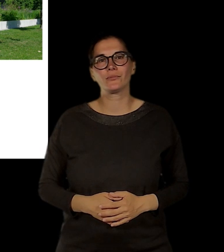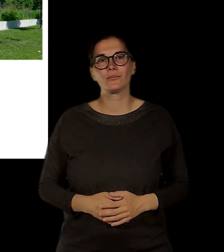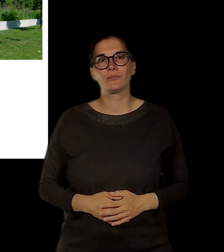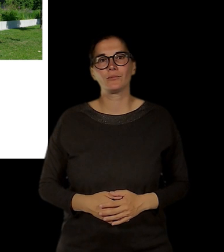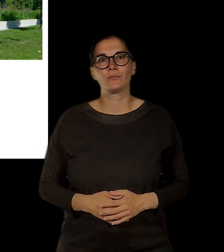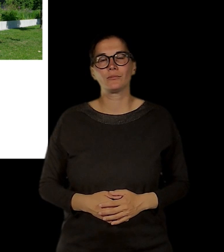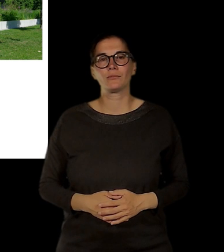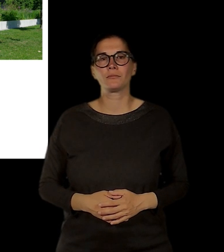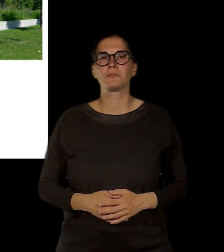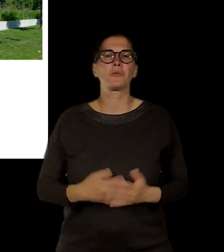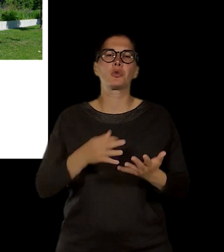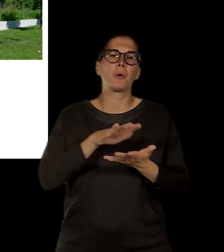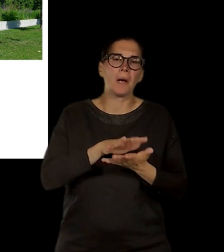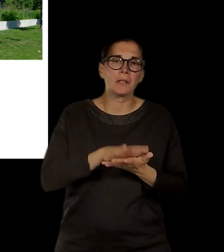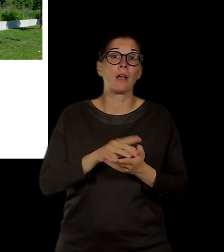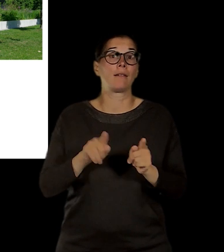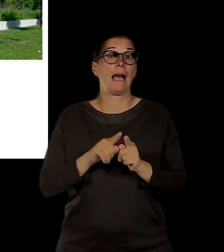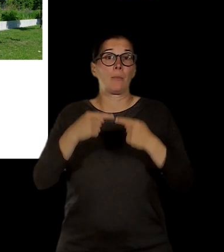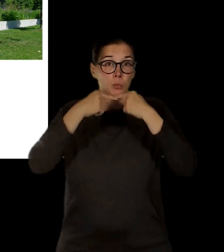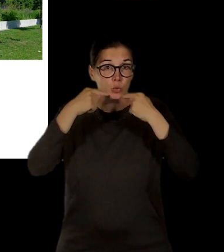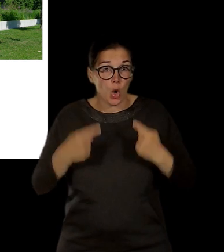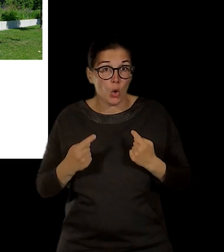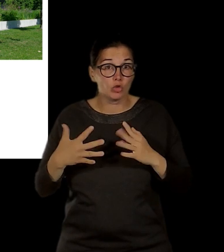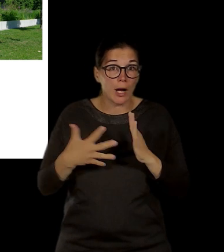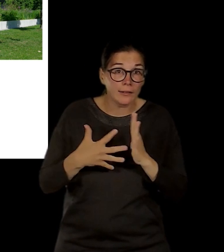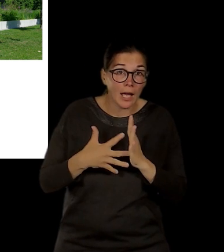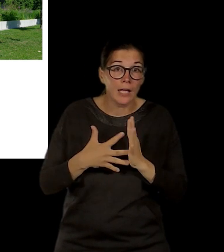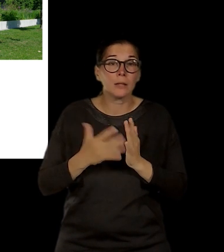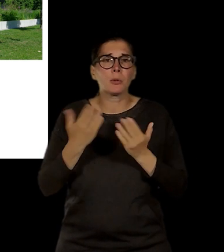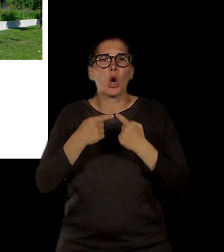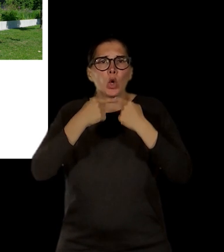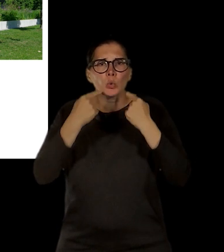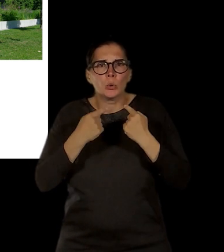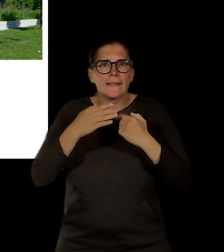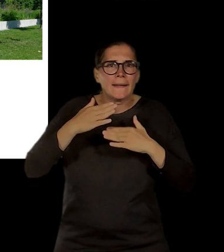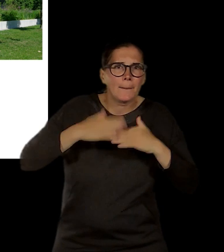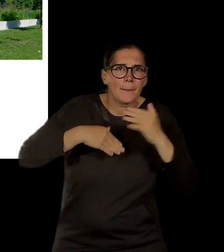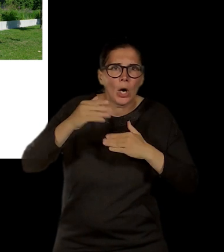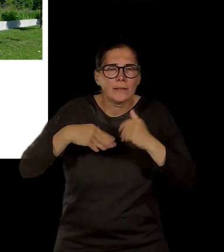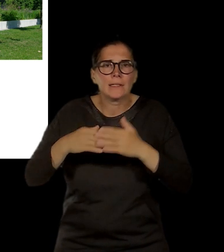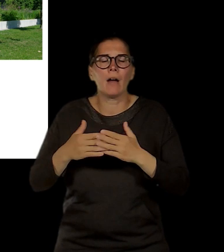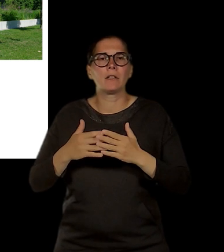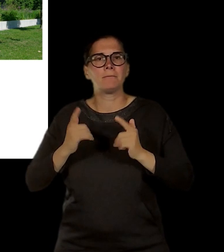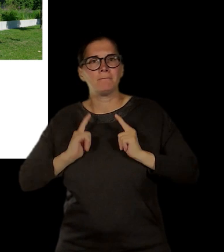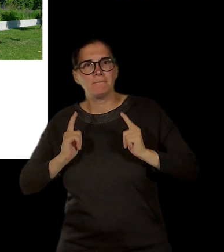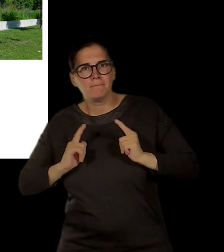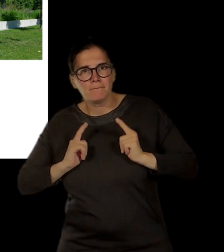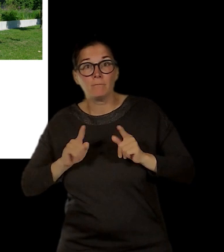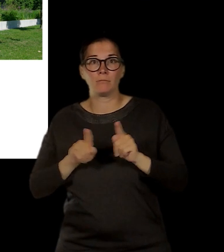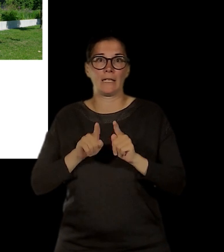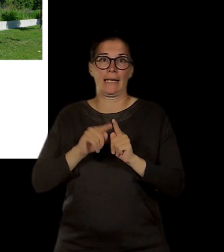Koláže materializací, testovní fáze, kde jsme stavili mock-upy a několik sezon testovali zazelenění